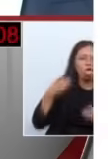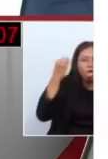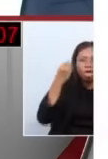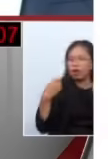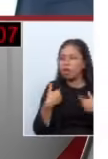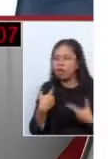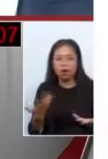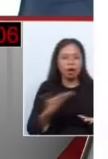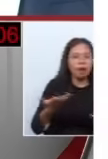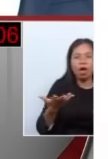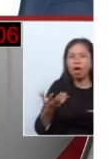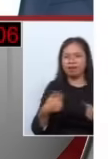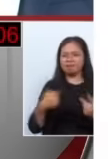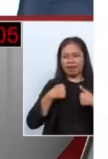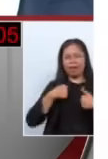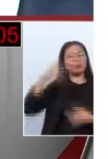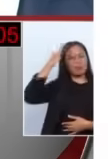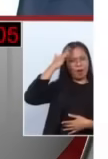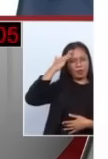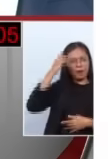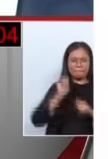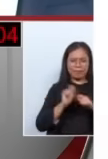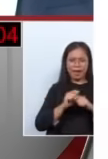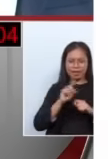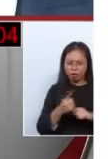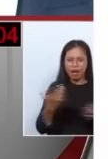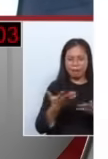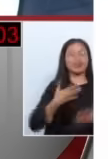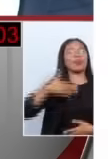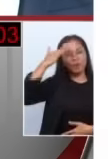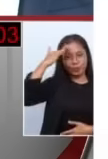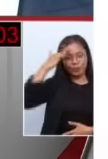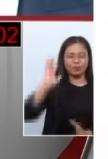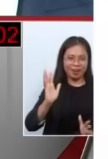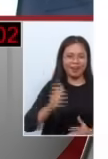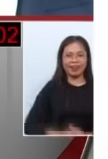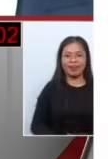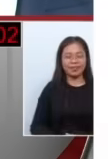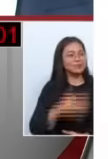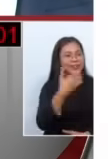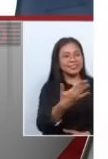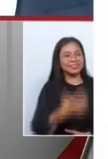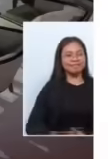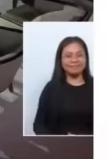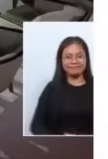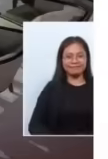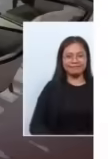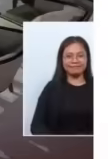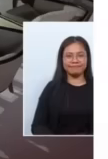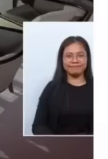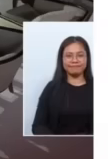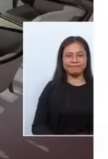saya. Jadi rakyat ini mulai dewasa dan juga makin